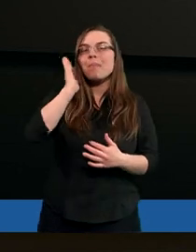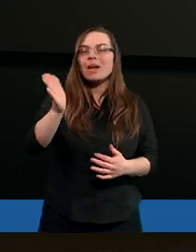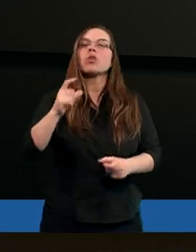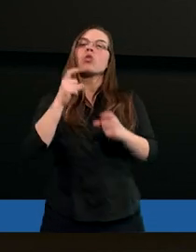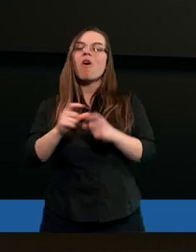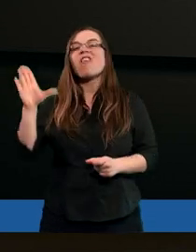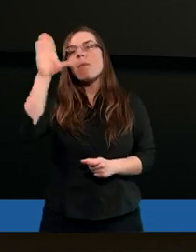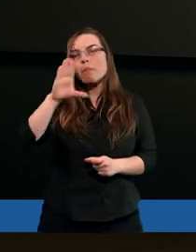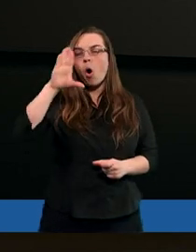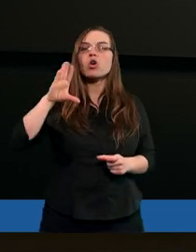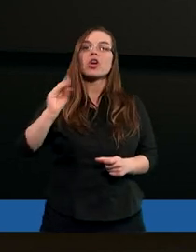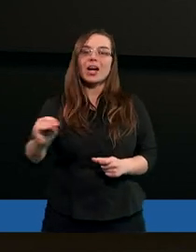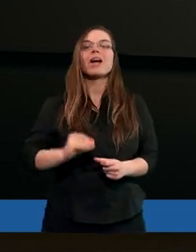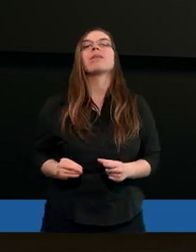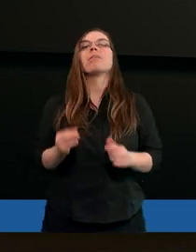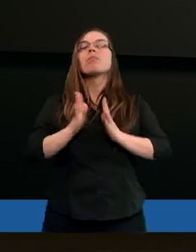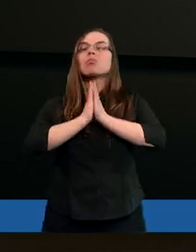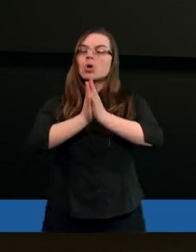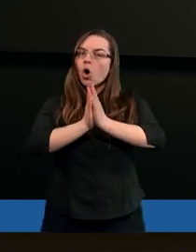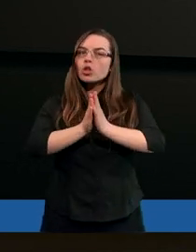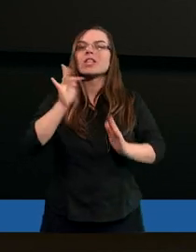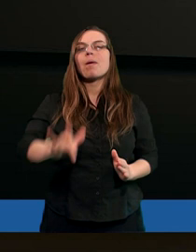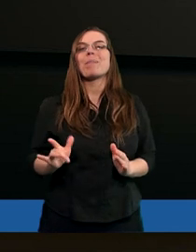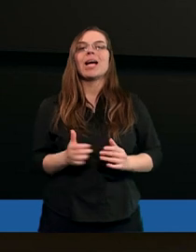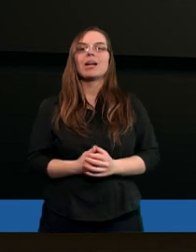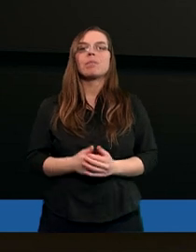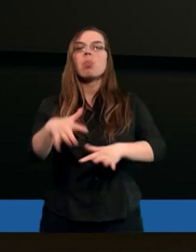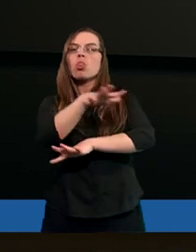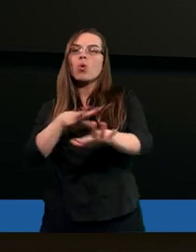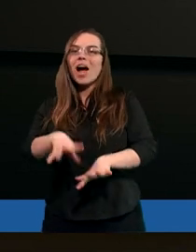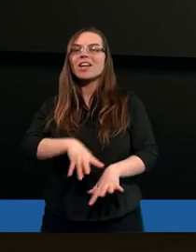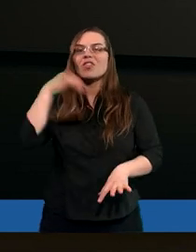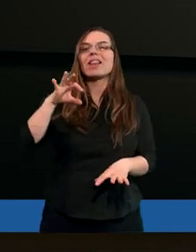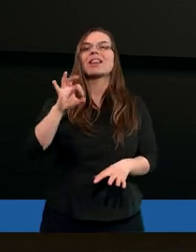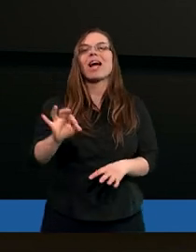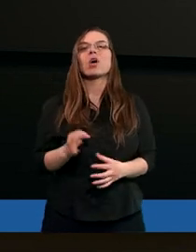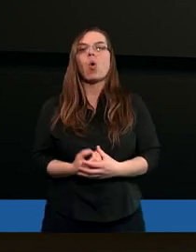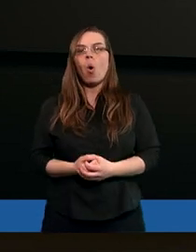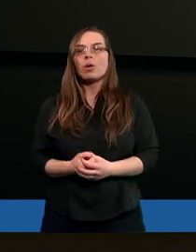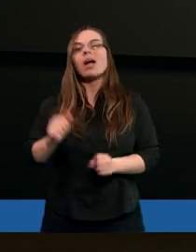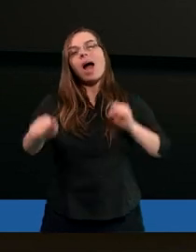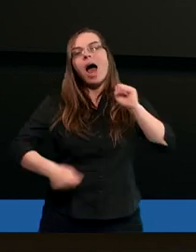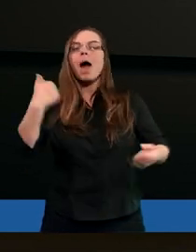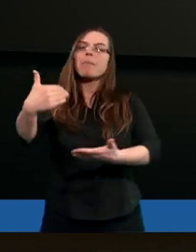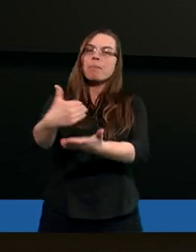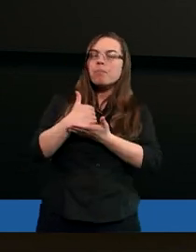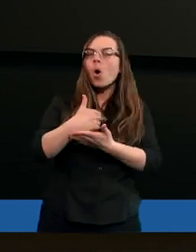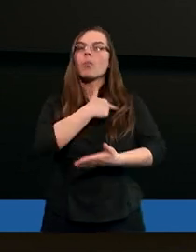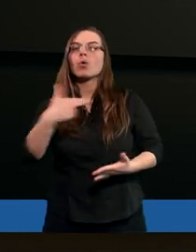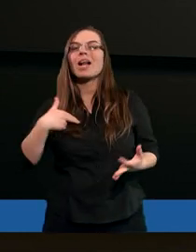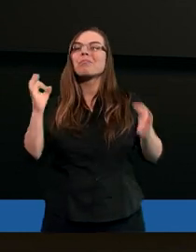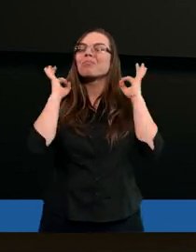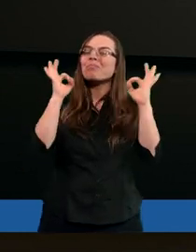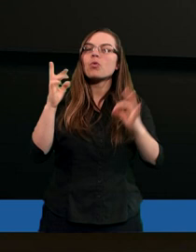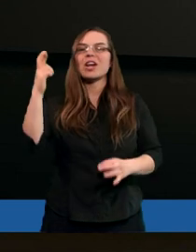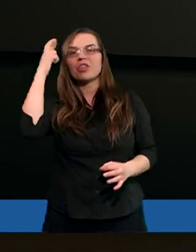Słowo Boże. Prosimy Ducha Świętego, aby pomógł nam właściwie